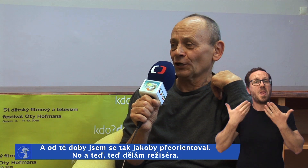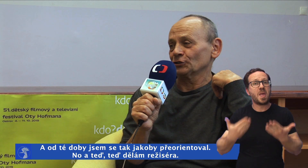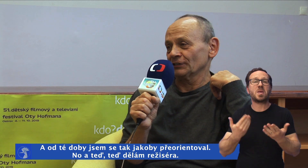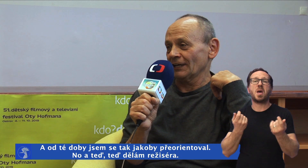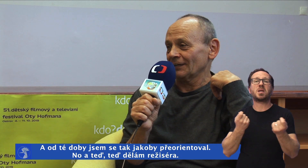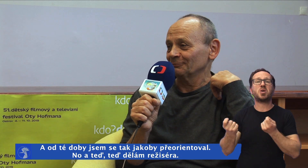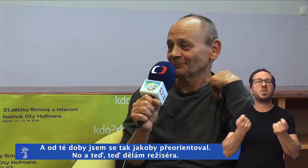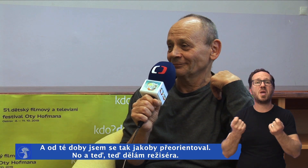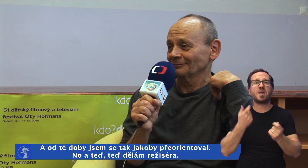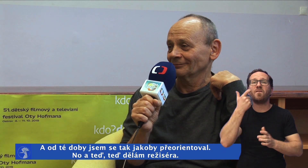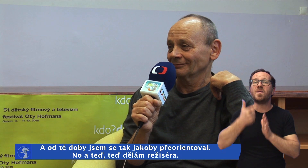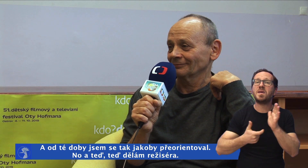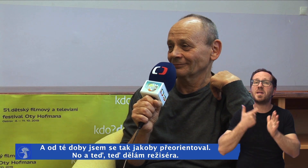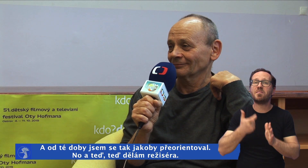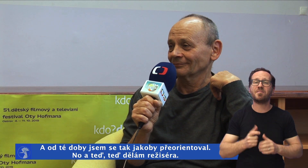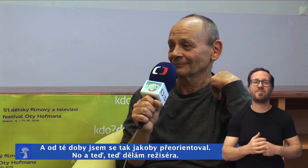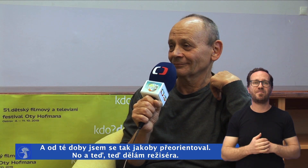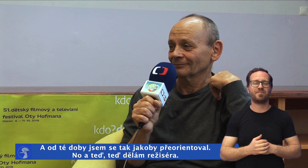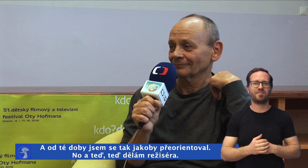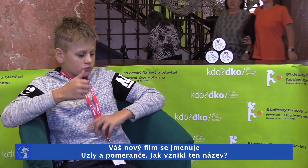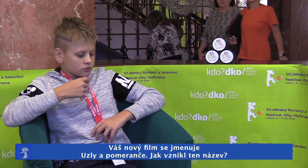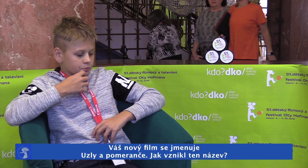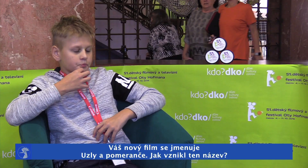dělám režiséra.